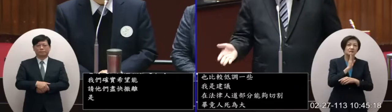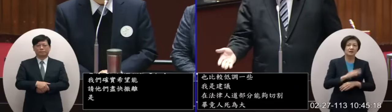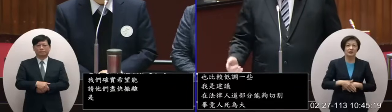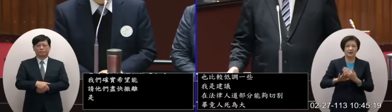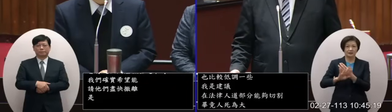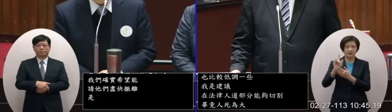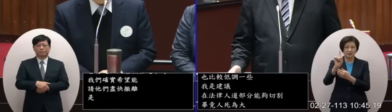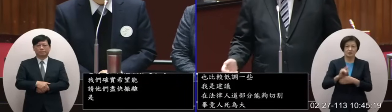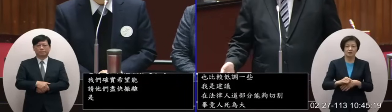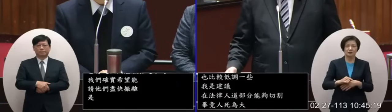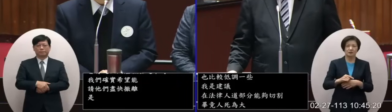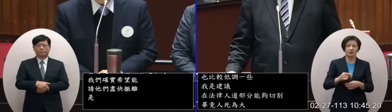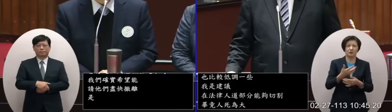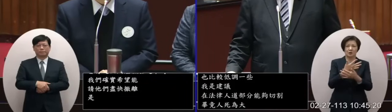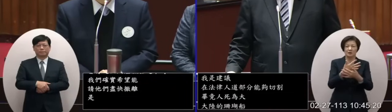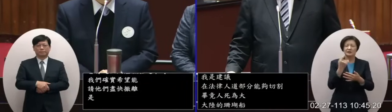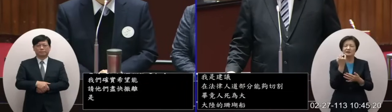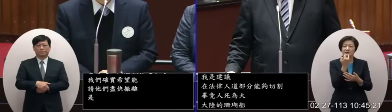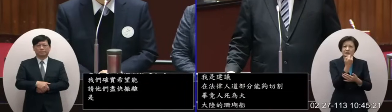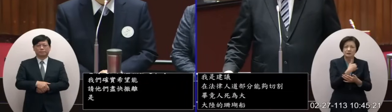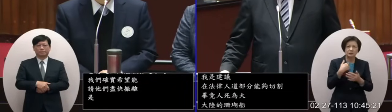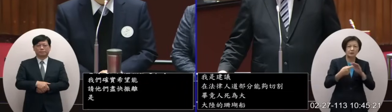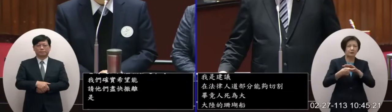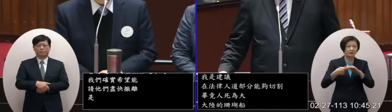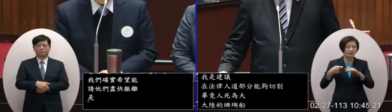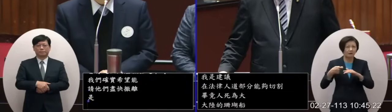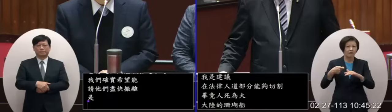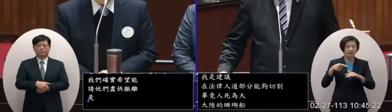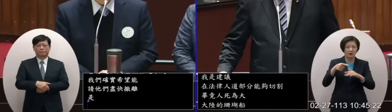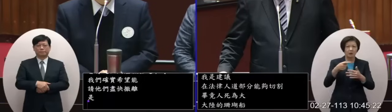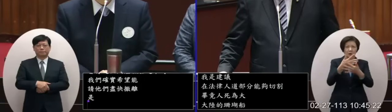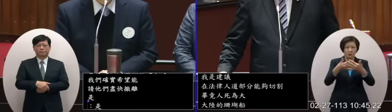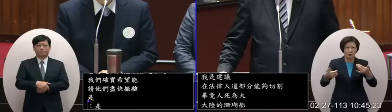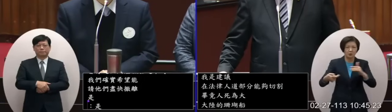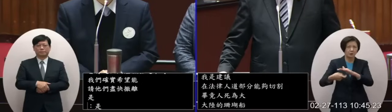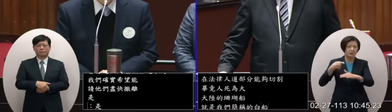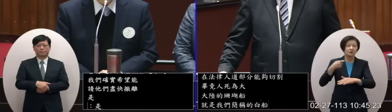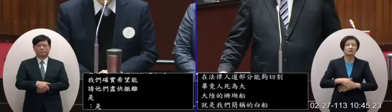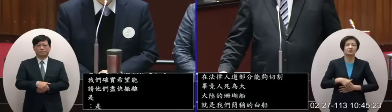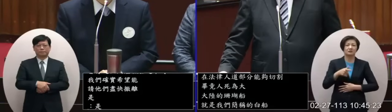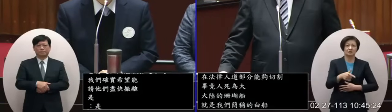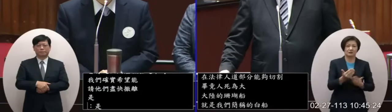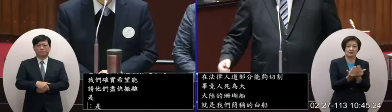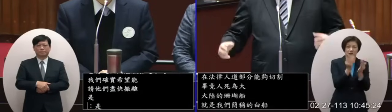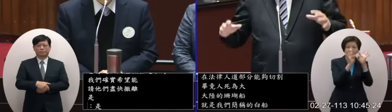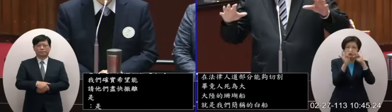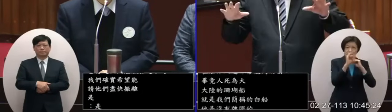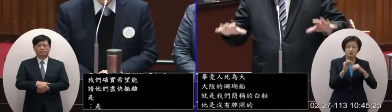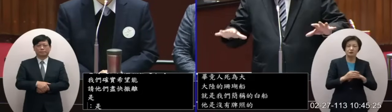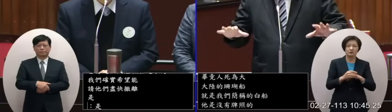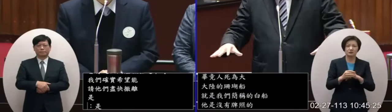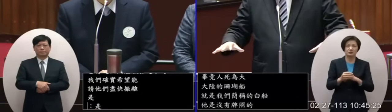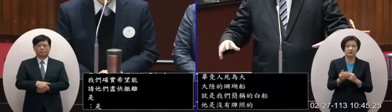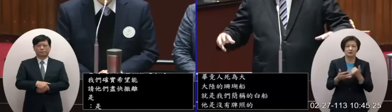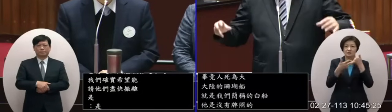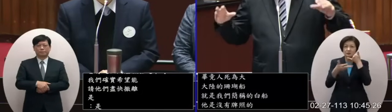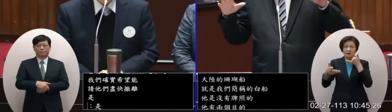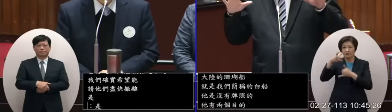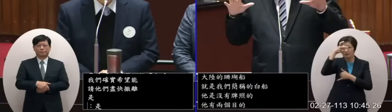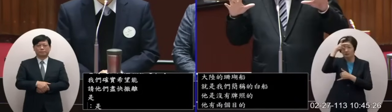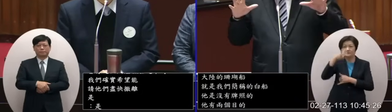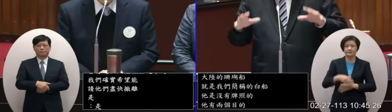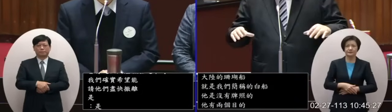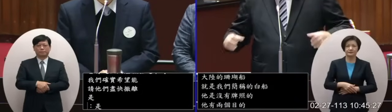来割网的，来窃盗的，好，所以这个在海巡跟海警来讲的话，他们双方